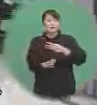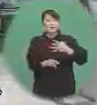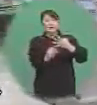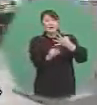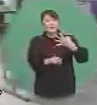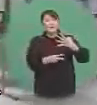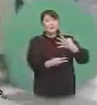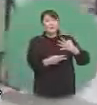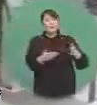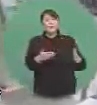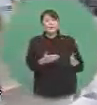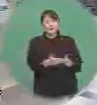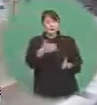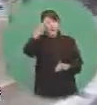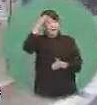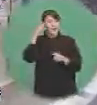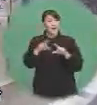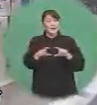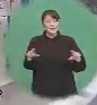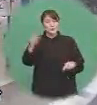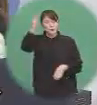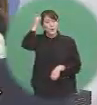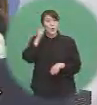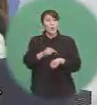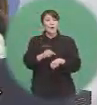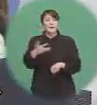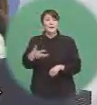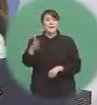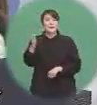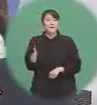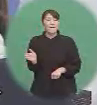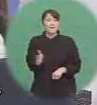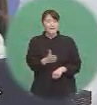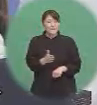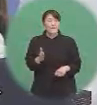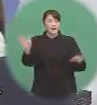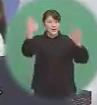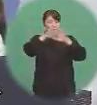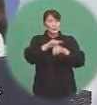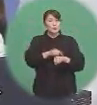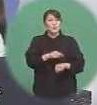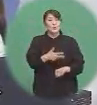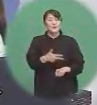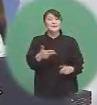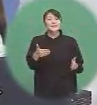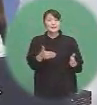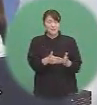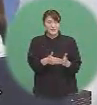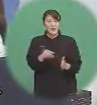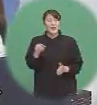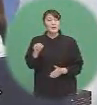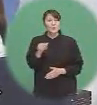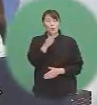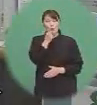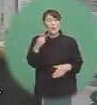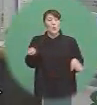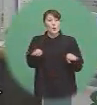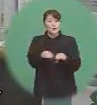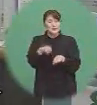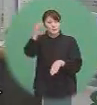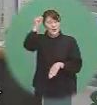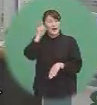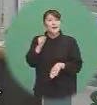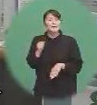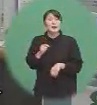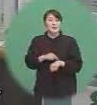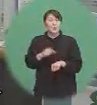日までは平日の午前8時半から午後7時まで、土日は午前8時半から午後5時